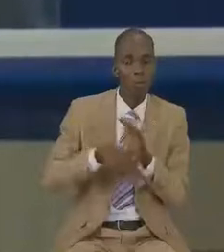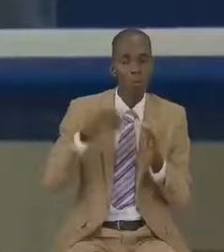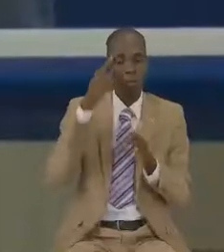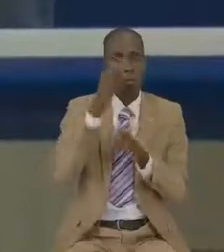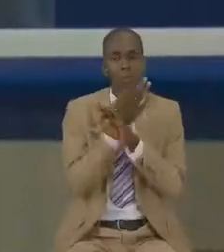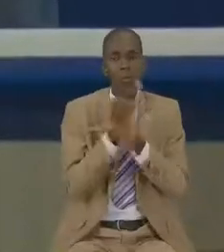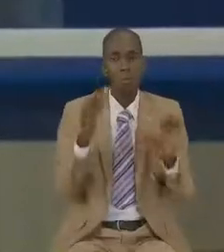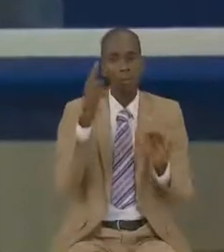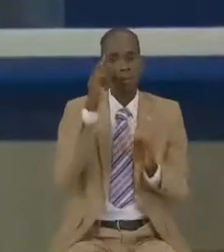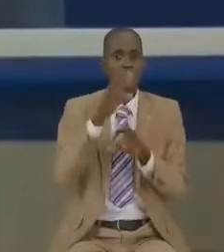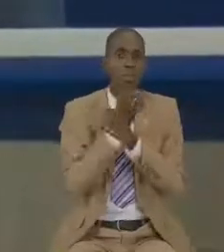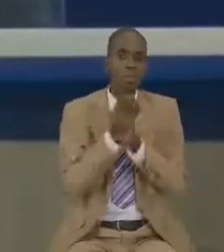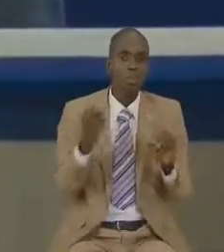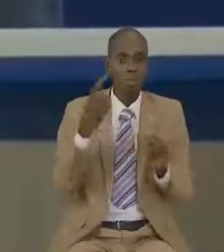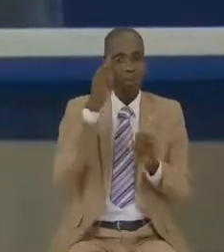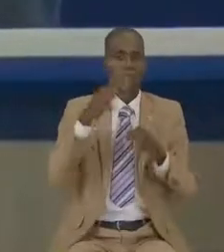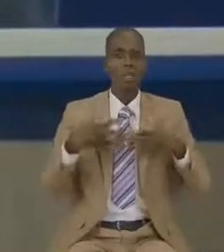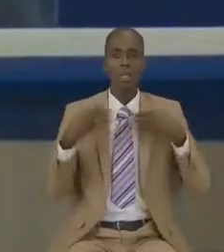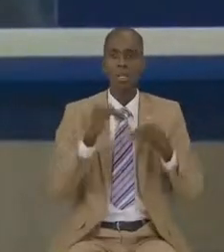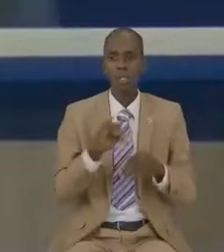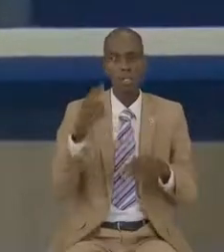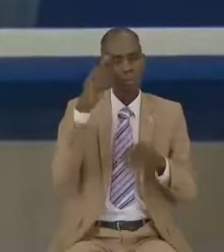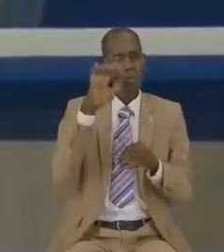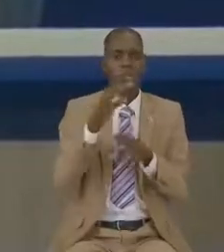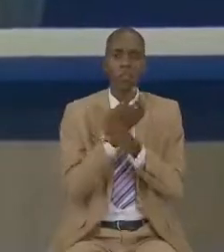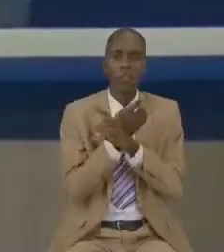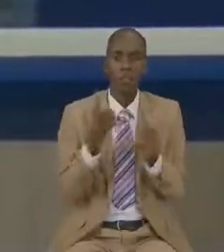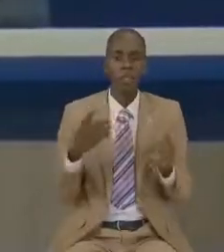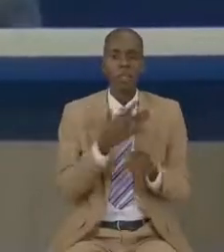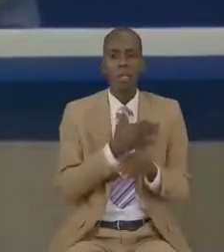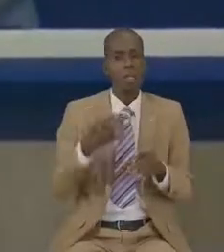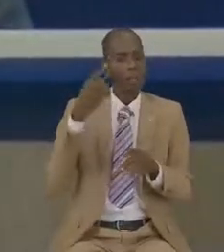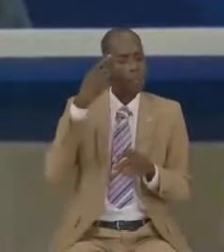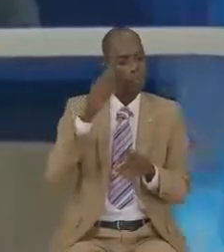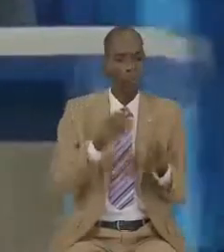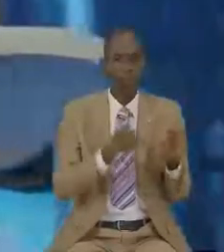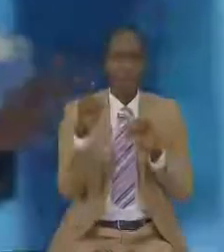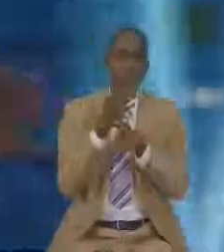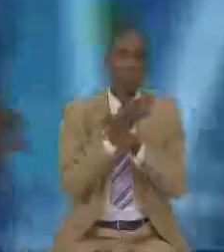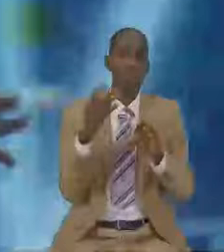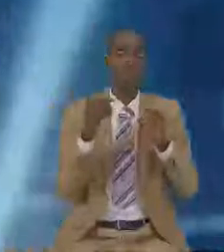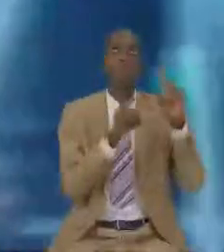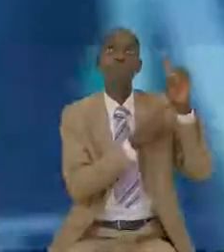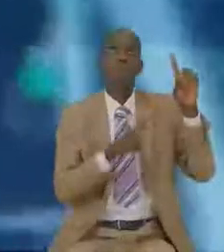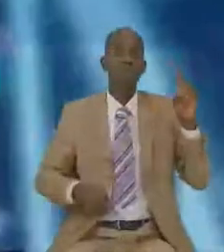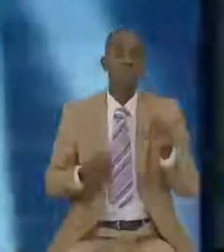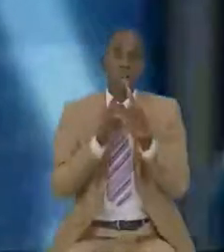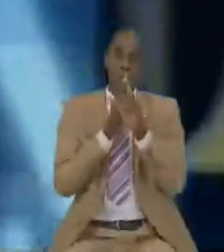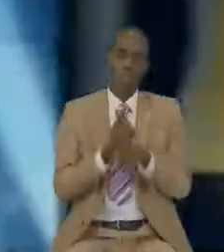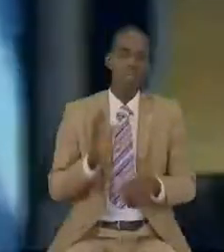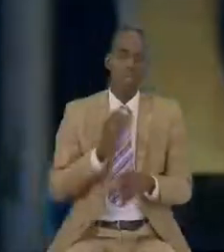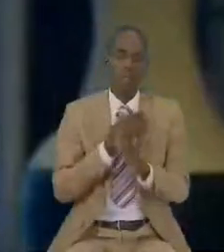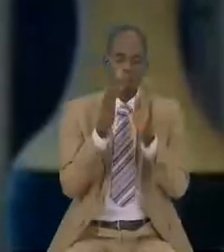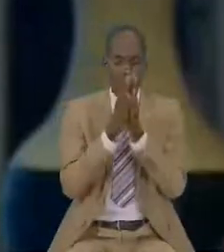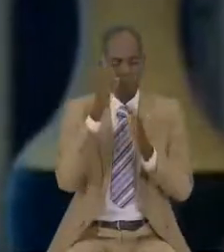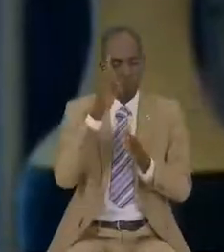ton salut, pour ta guérison, pour ta délivrance et pour ton affranchissement, le Seigneur exaucera nos prières pour toi ce soir